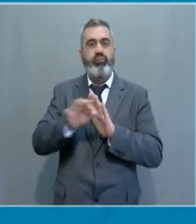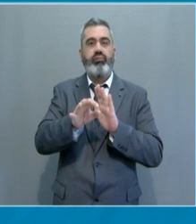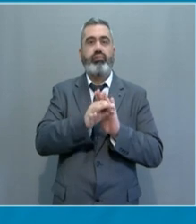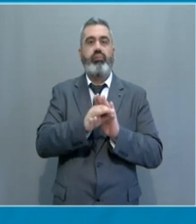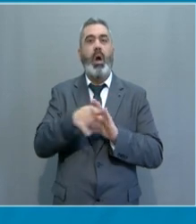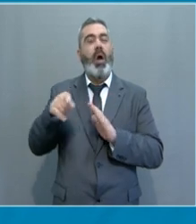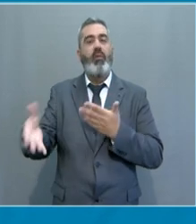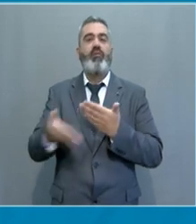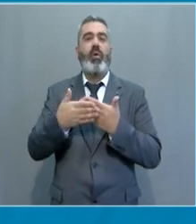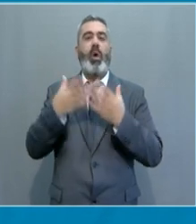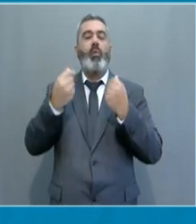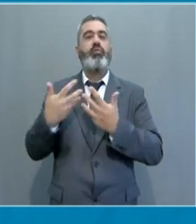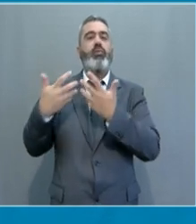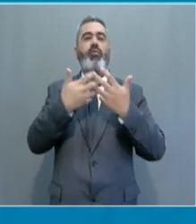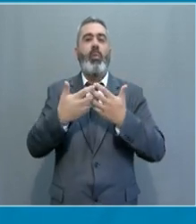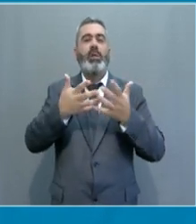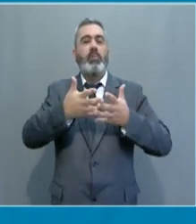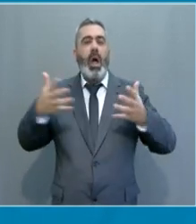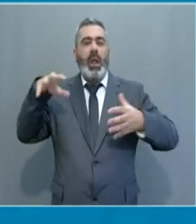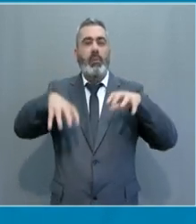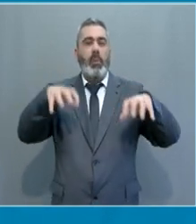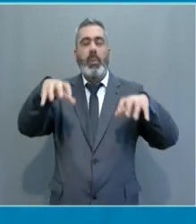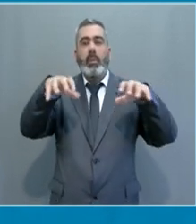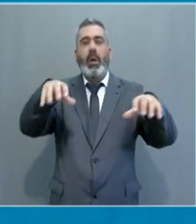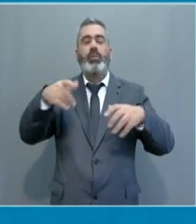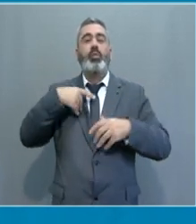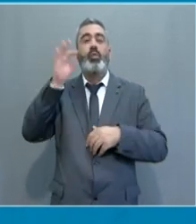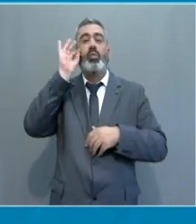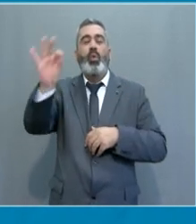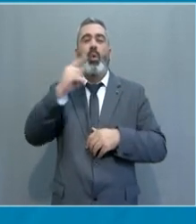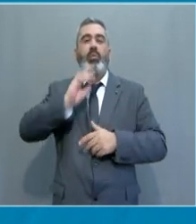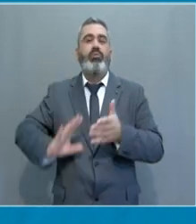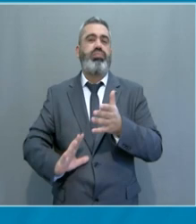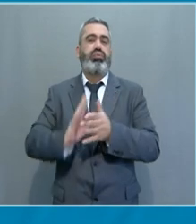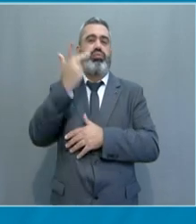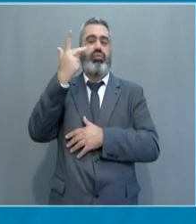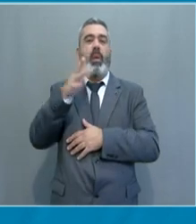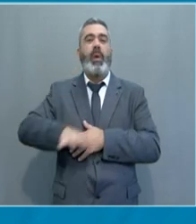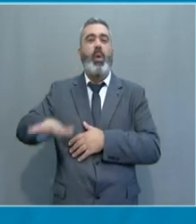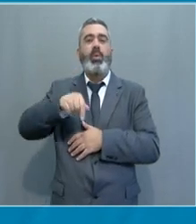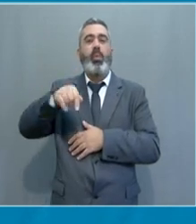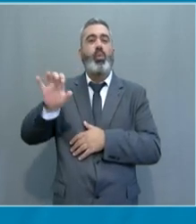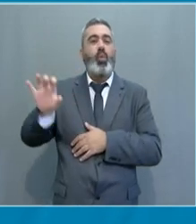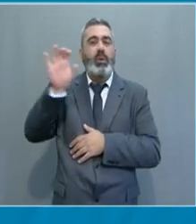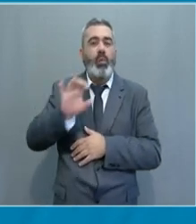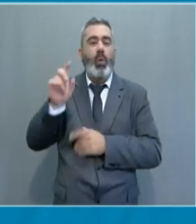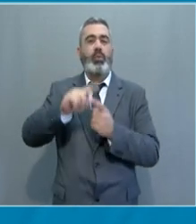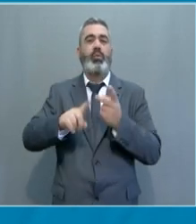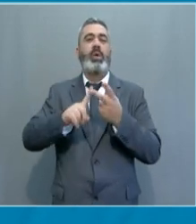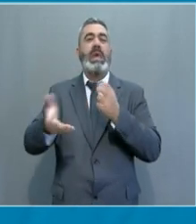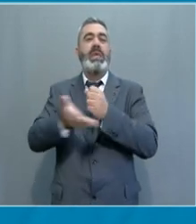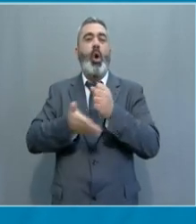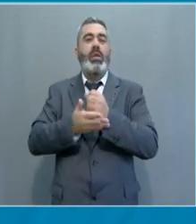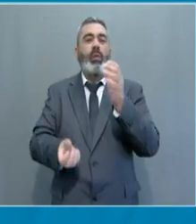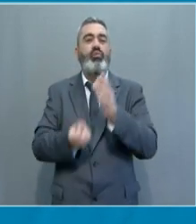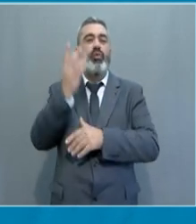μεγάλων βιομηχανικών παραγωγικών δραστηριοτήτων, την ανάπτυξη του βιώσιμου τουρισμού, την προώθηση της έξυπνης γεωργίας